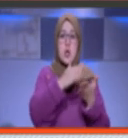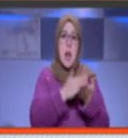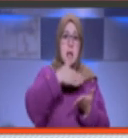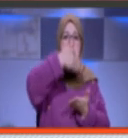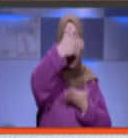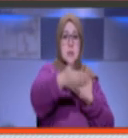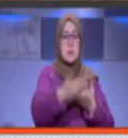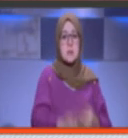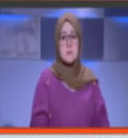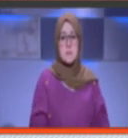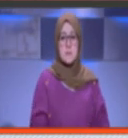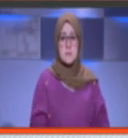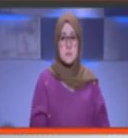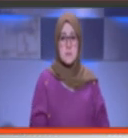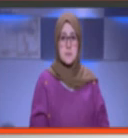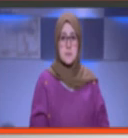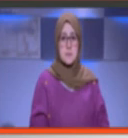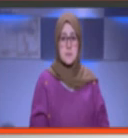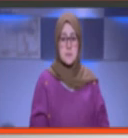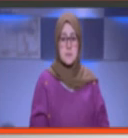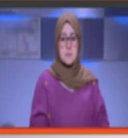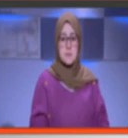الوباء.